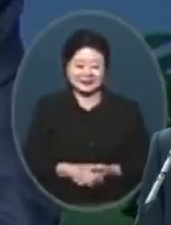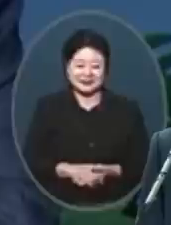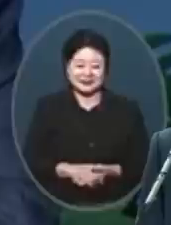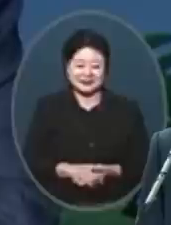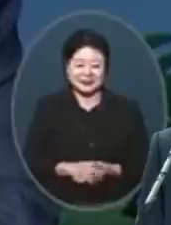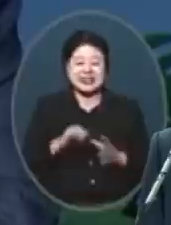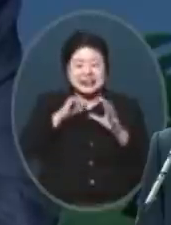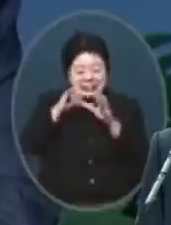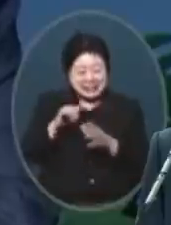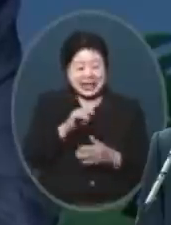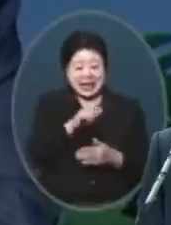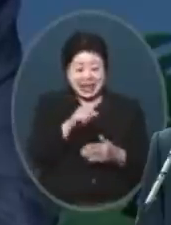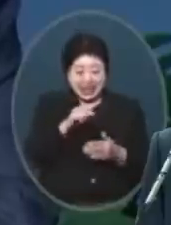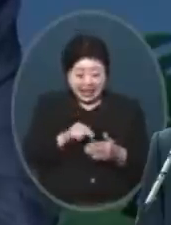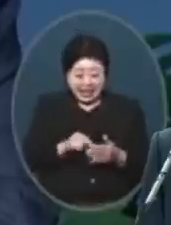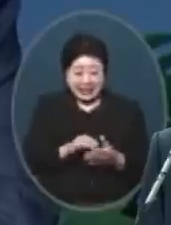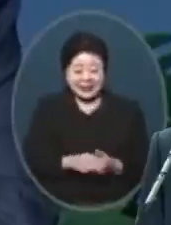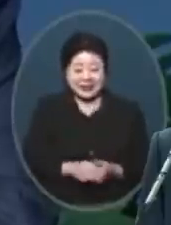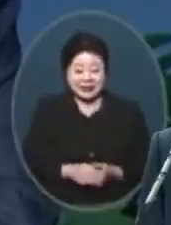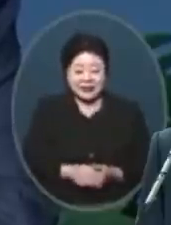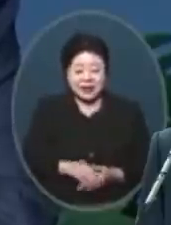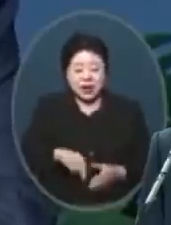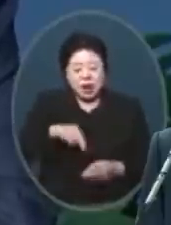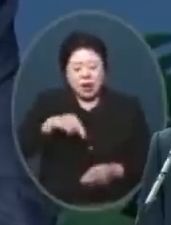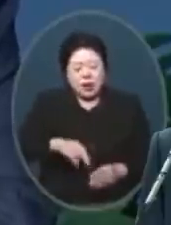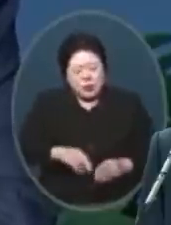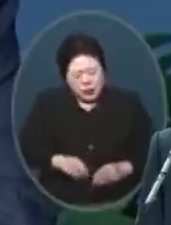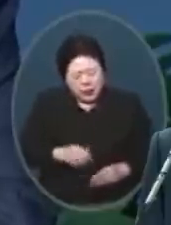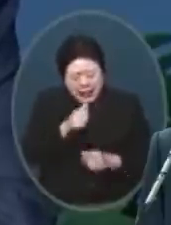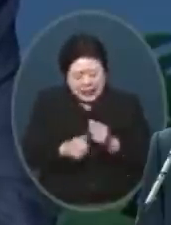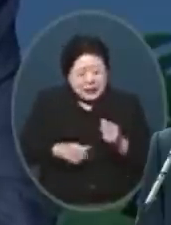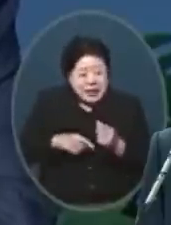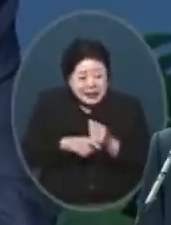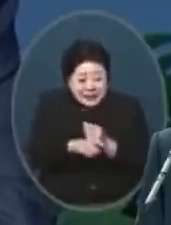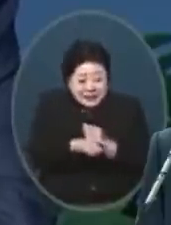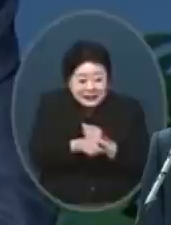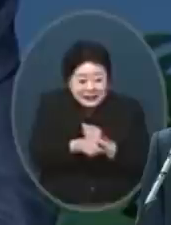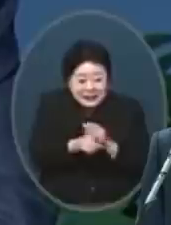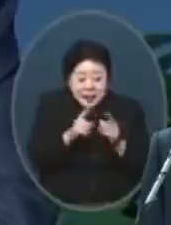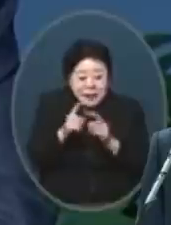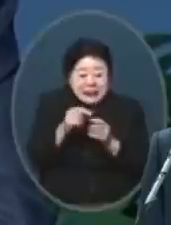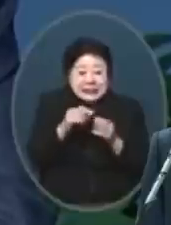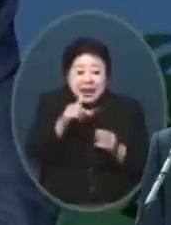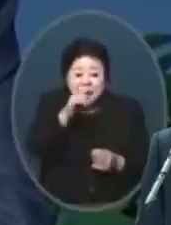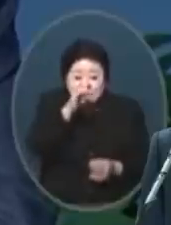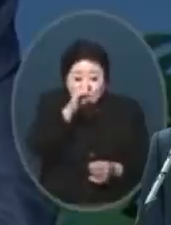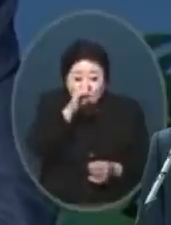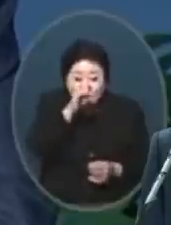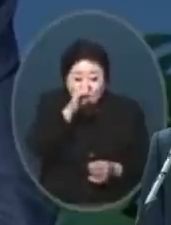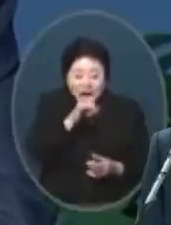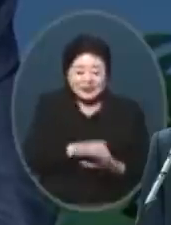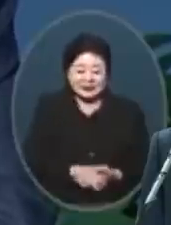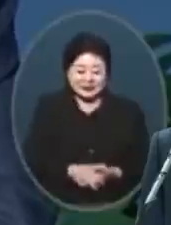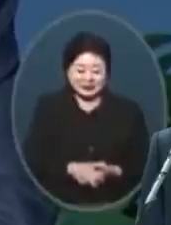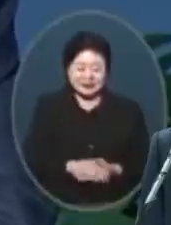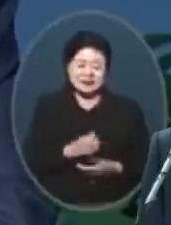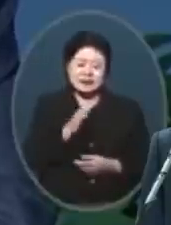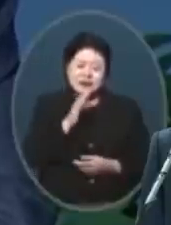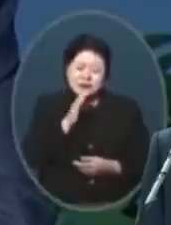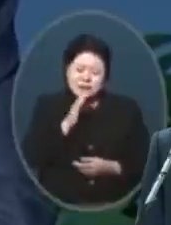이 세상에 헐벗고 굶주리는 것이 하나님 뜻이라고 말하는 사람들이 있는데